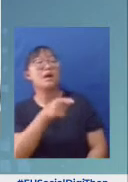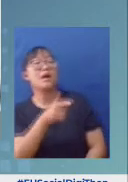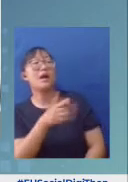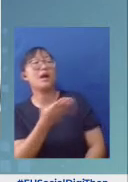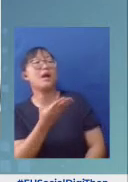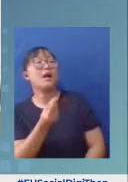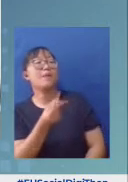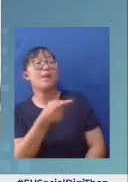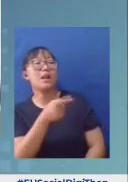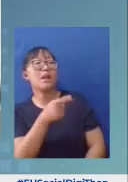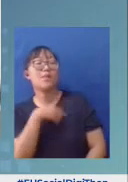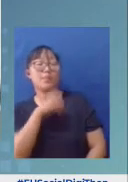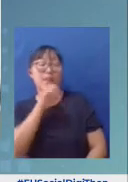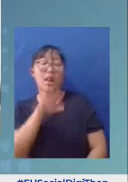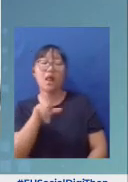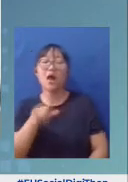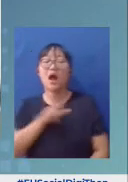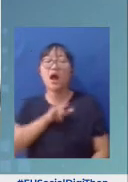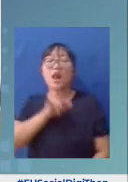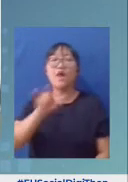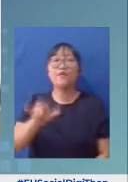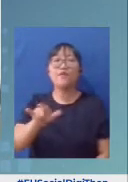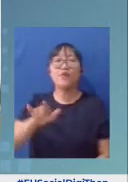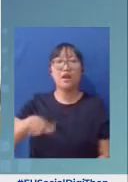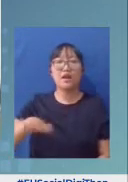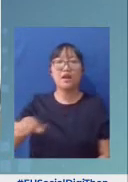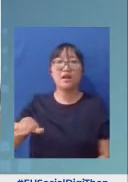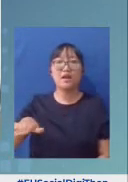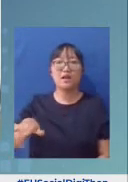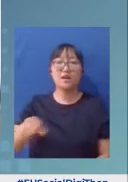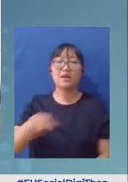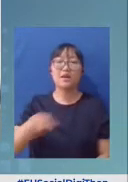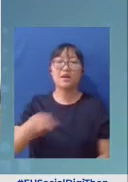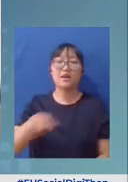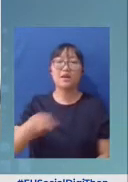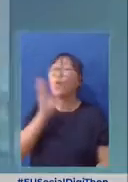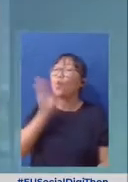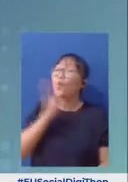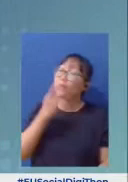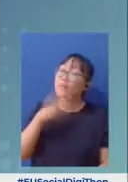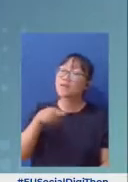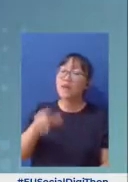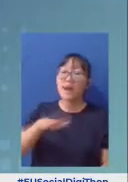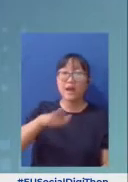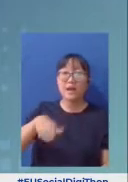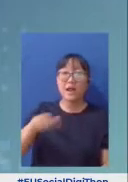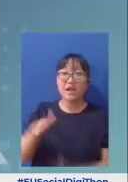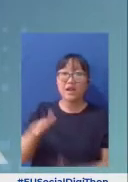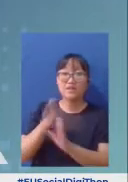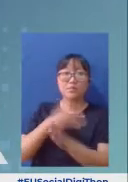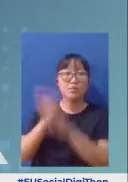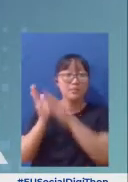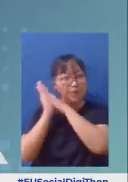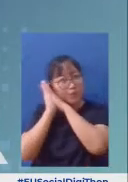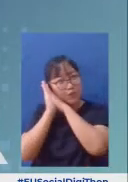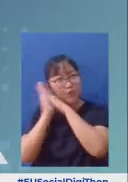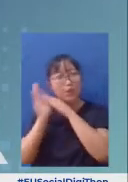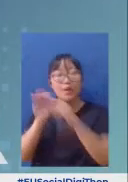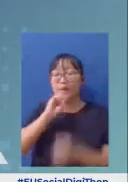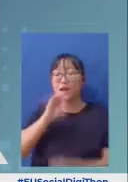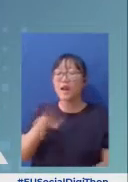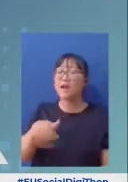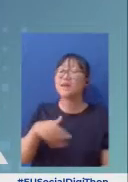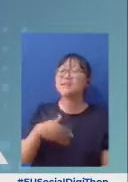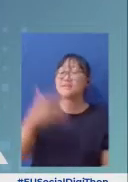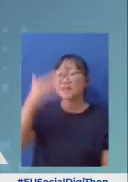atau suami? Coba. Oh, kalau anak-anak kan? Biasanya sebelum tidur Bu, biasa sebelum tidur kita ngobrol dulu. Saya pasti say thank you ya Bang, hari